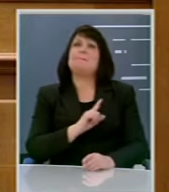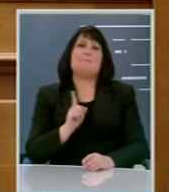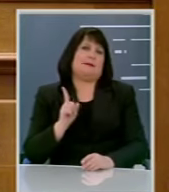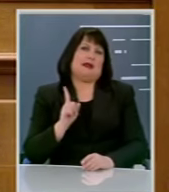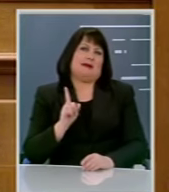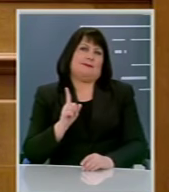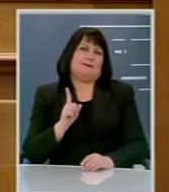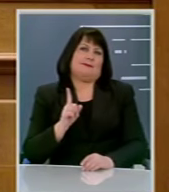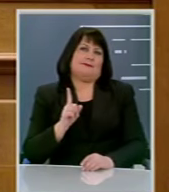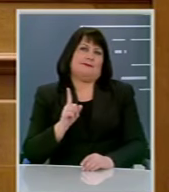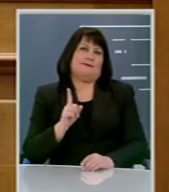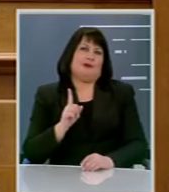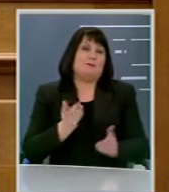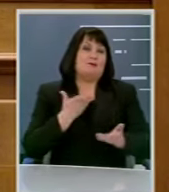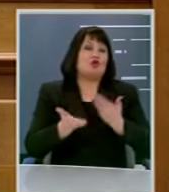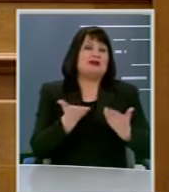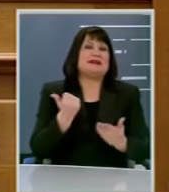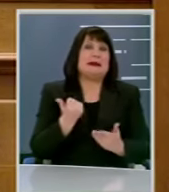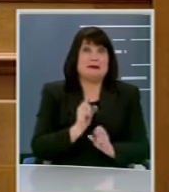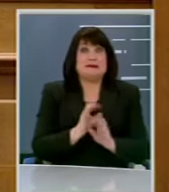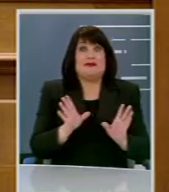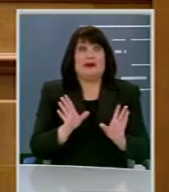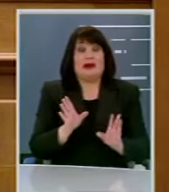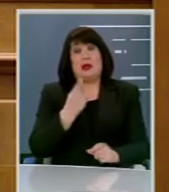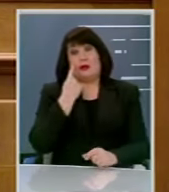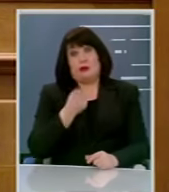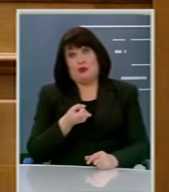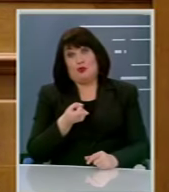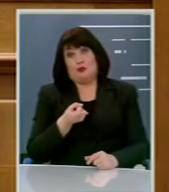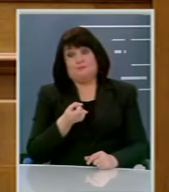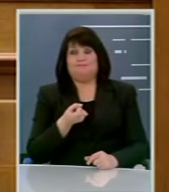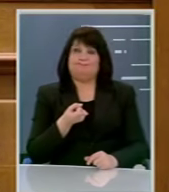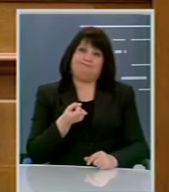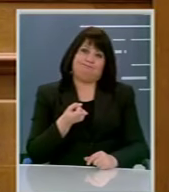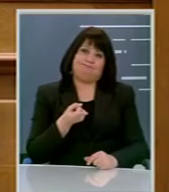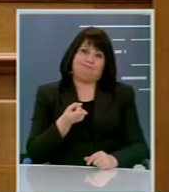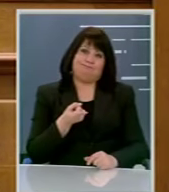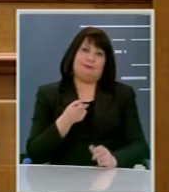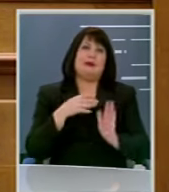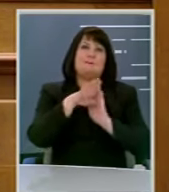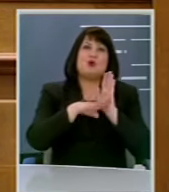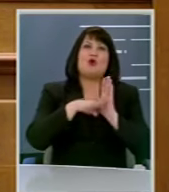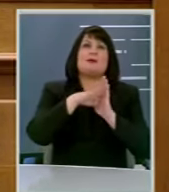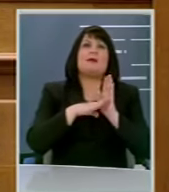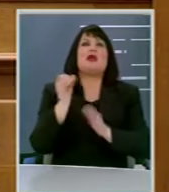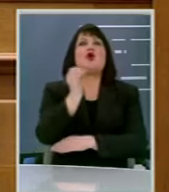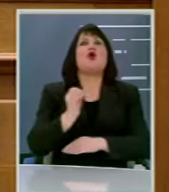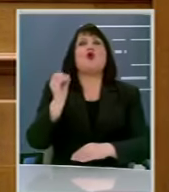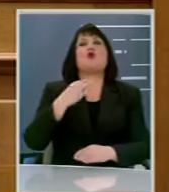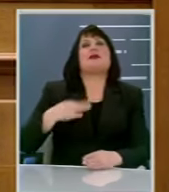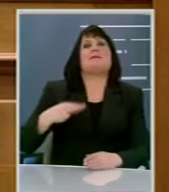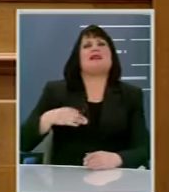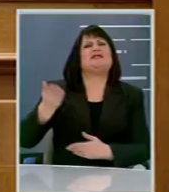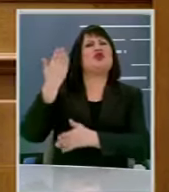ασθμένοντες επειδή δεν έχετε προτάσεις ξαφνικά ανακαλύπτετε και δανείζεστε από τα προγράμματα των οικολόγων πράσων των